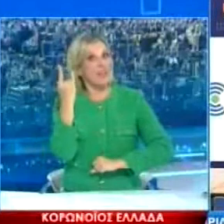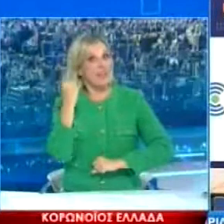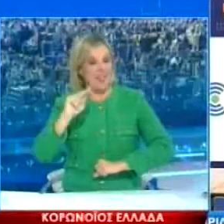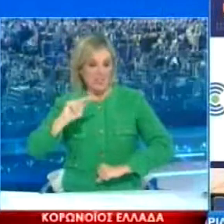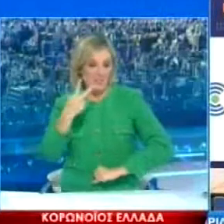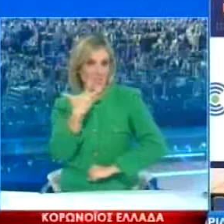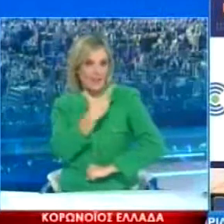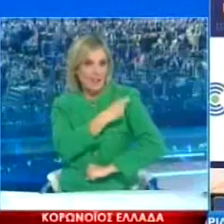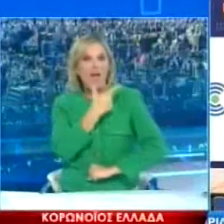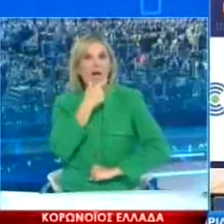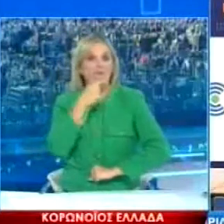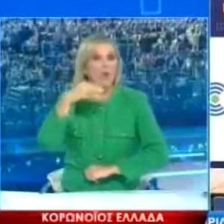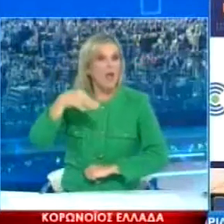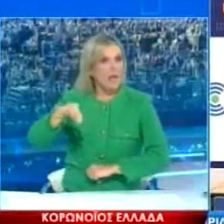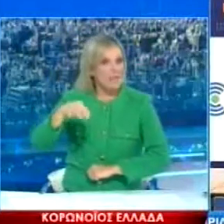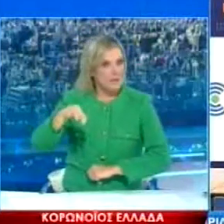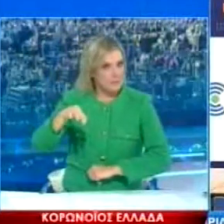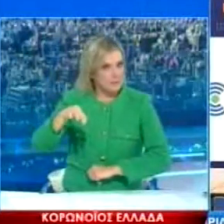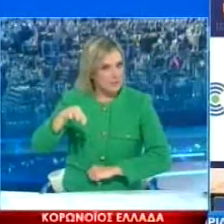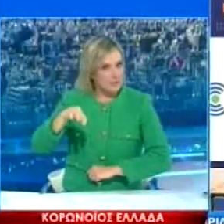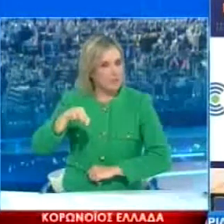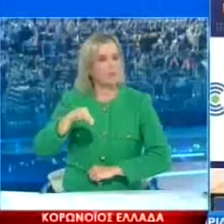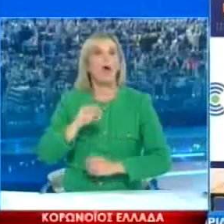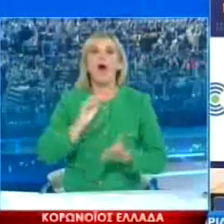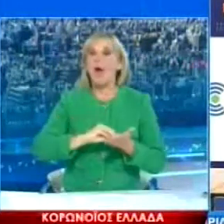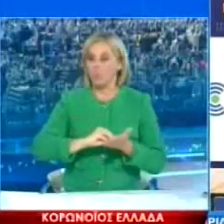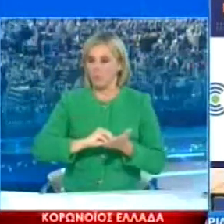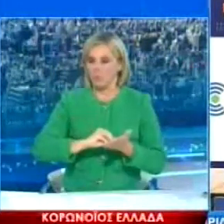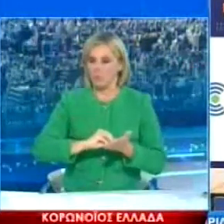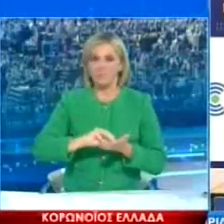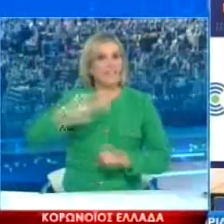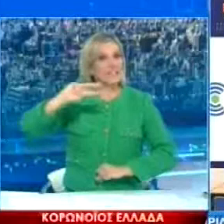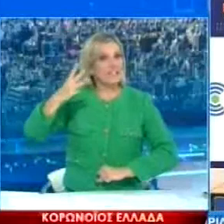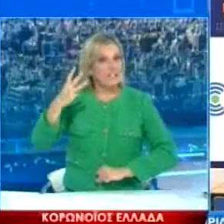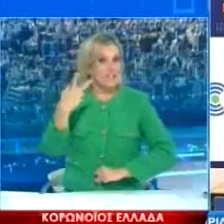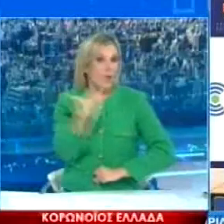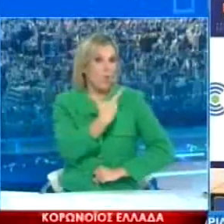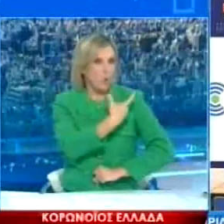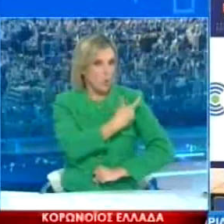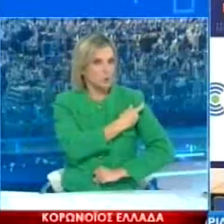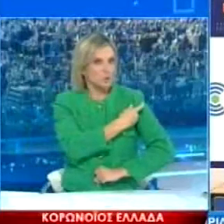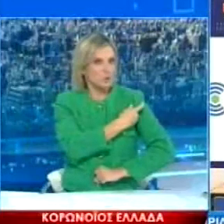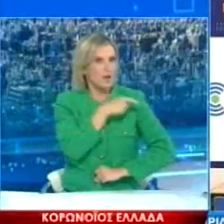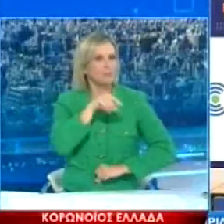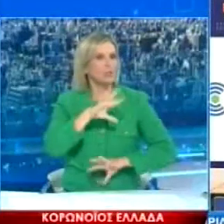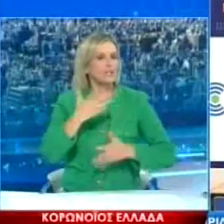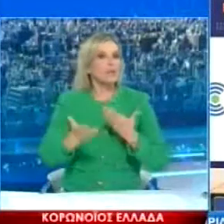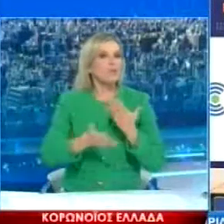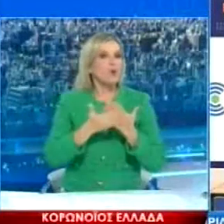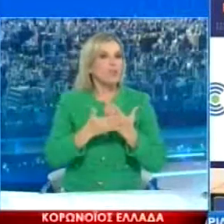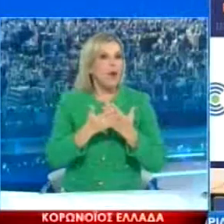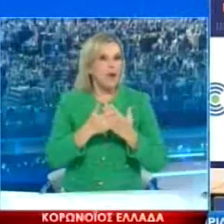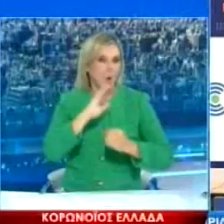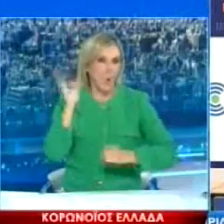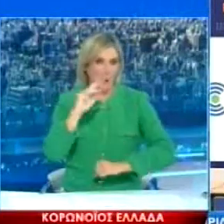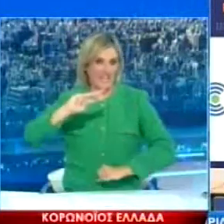στη λίμωξη. Ο άλλος στόχος της τρίτης δόσης είναι η υπενθύμηση στο νοσιακό σύστημα,